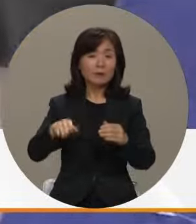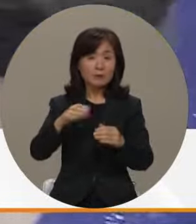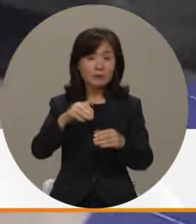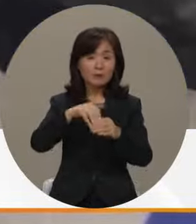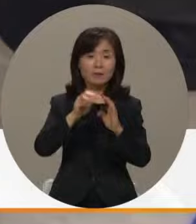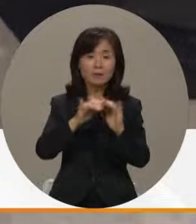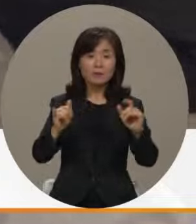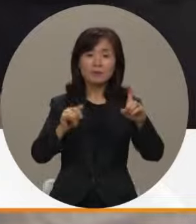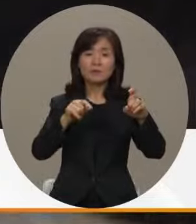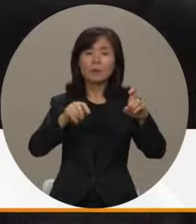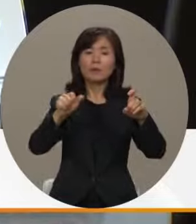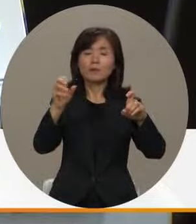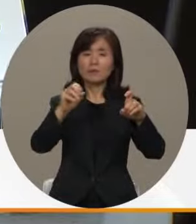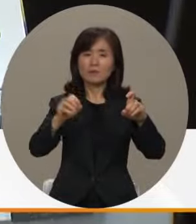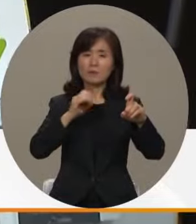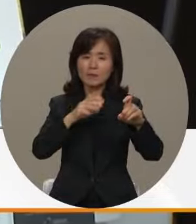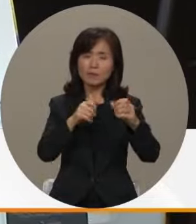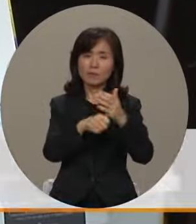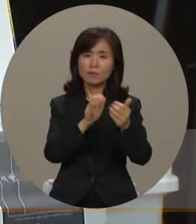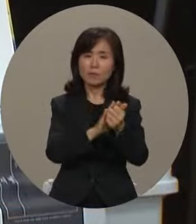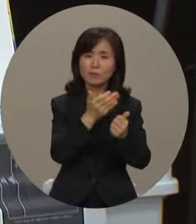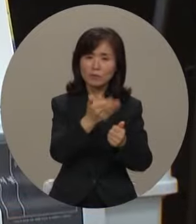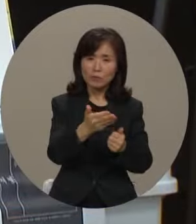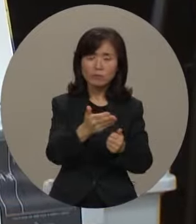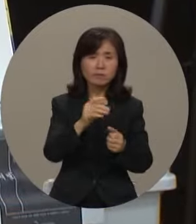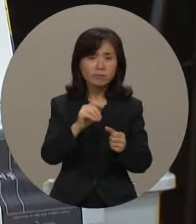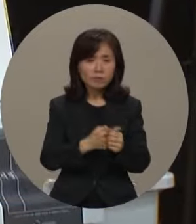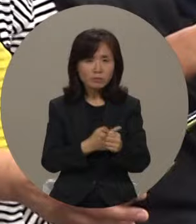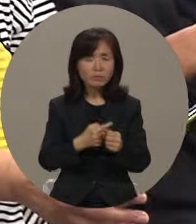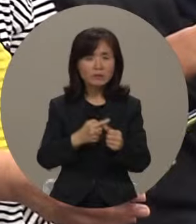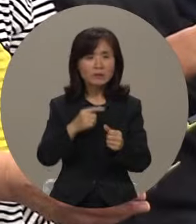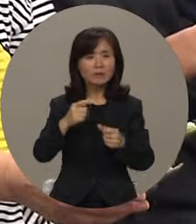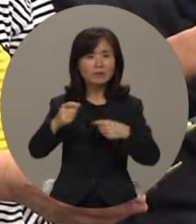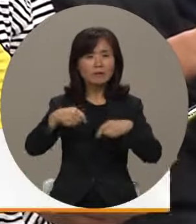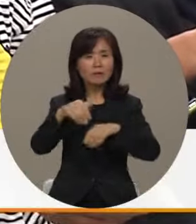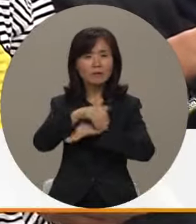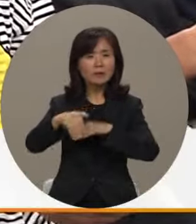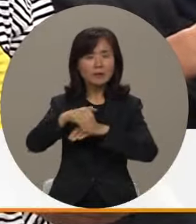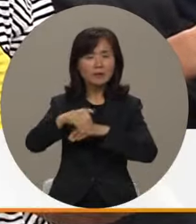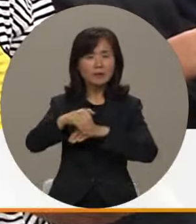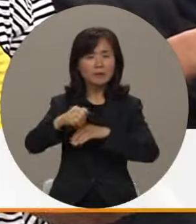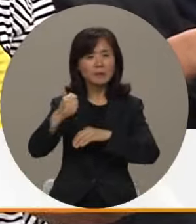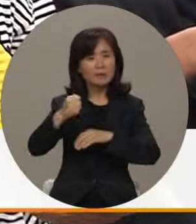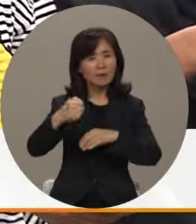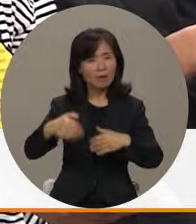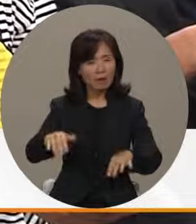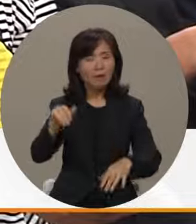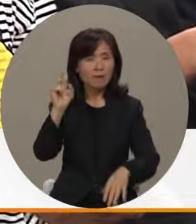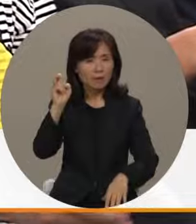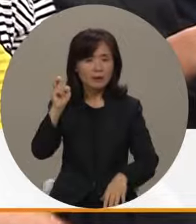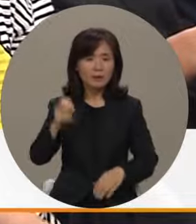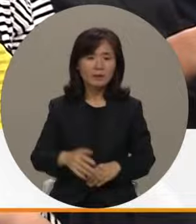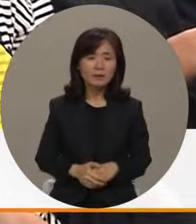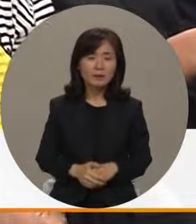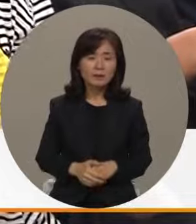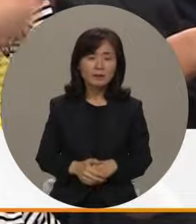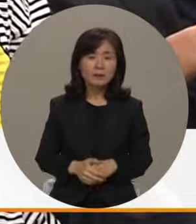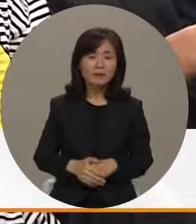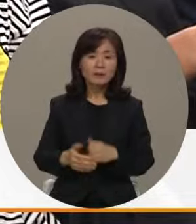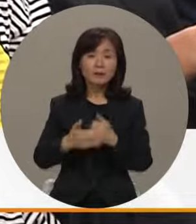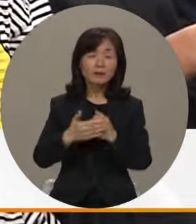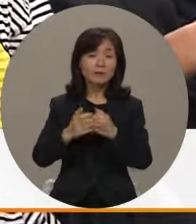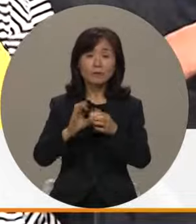점이 정책 추진의 걸림돌로 작용할 수 있습니다. 지지 여부와 무관하게 모든 서울